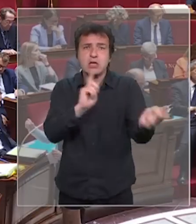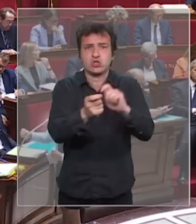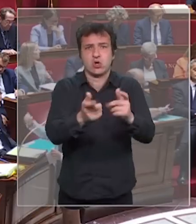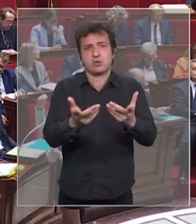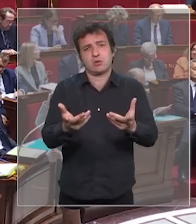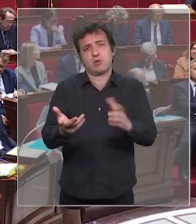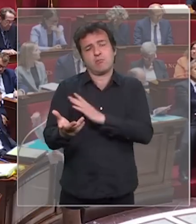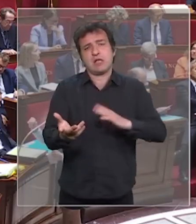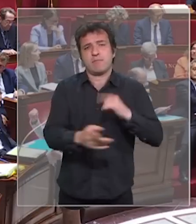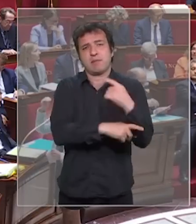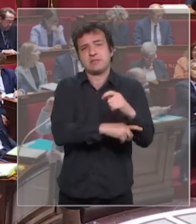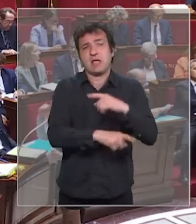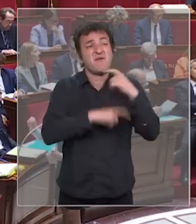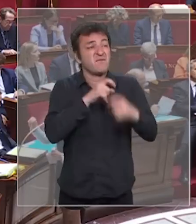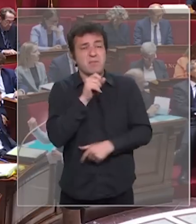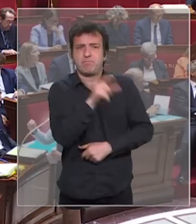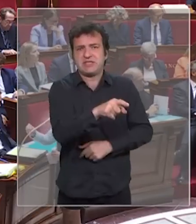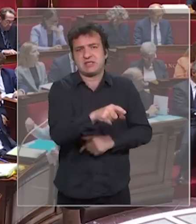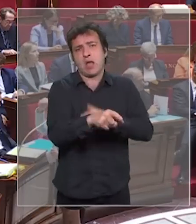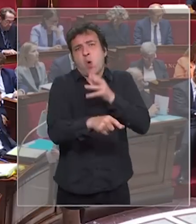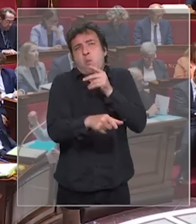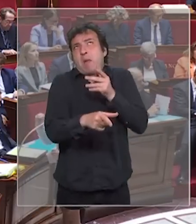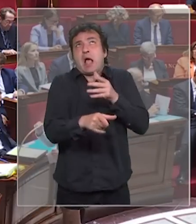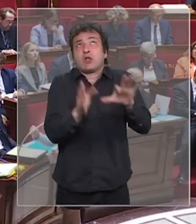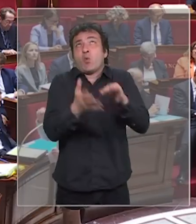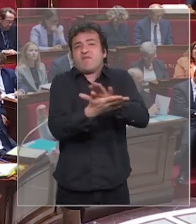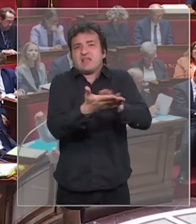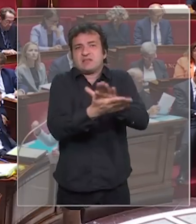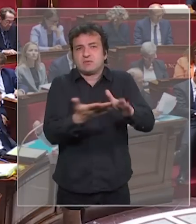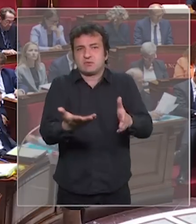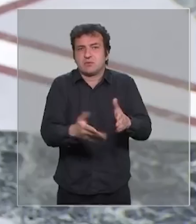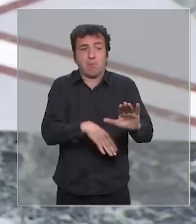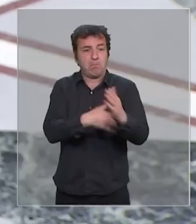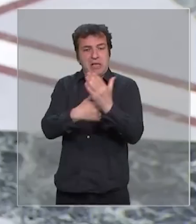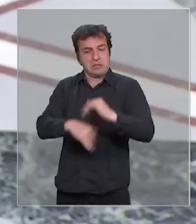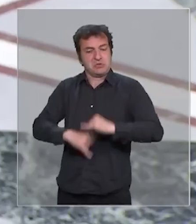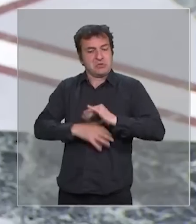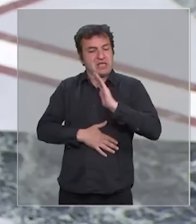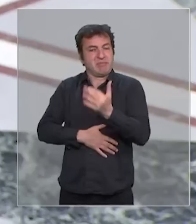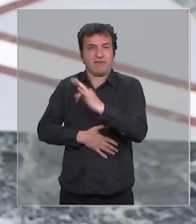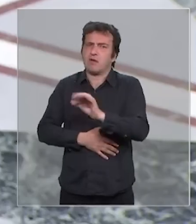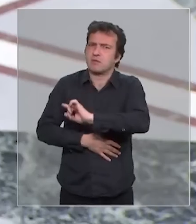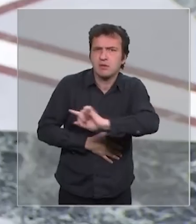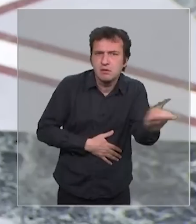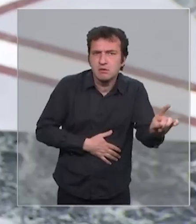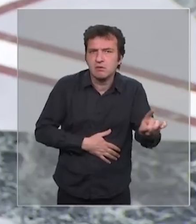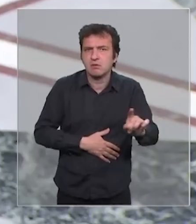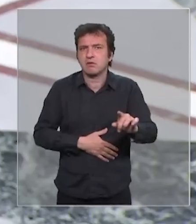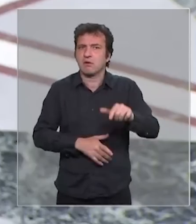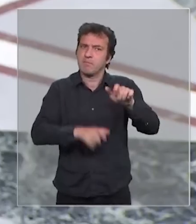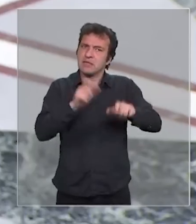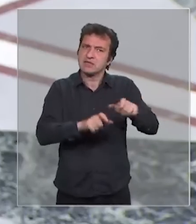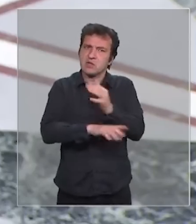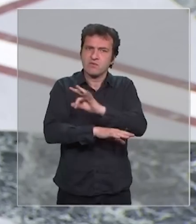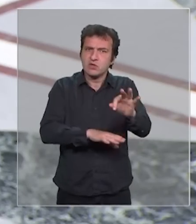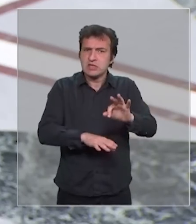Présidente Chatelain, ces violences sont inexcusables, elles ne représentent pas la jeunesse de notre pays. Nous accompagnons tous les Français, tous